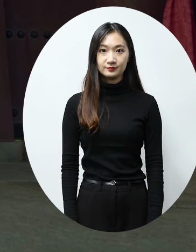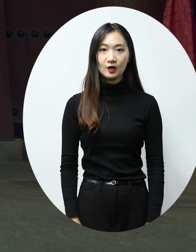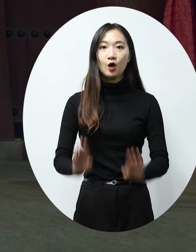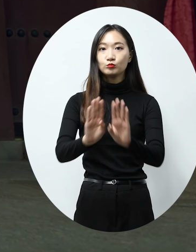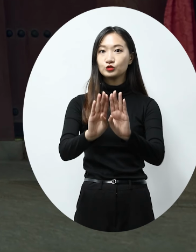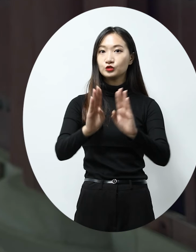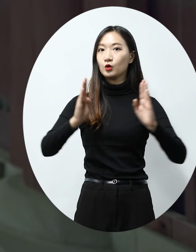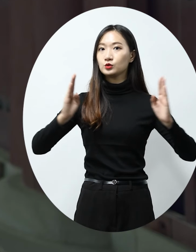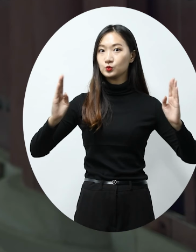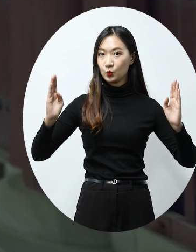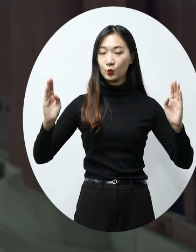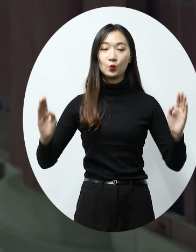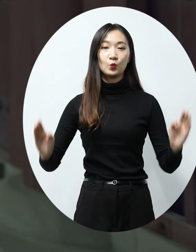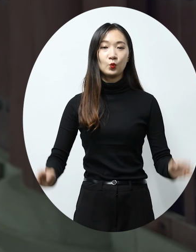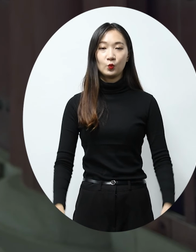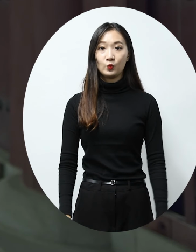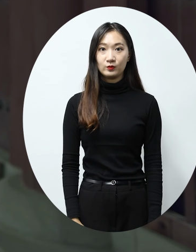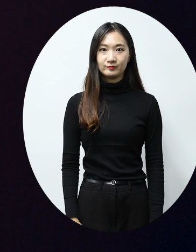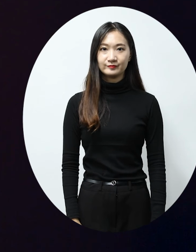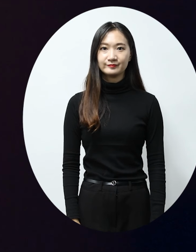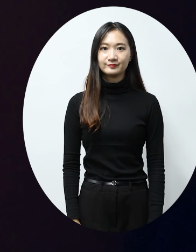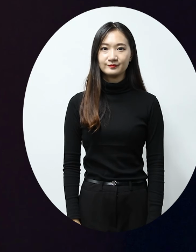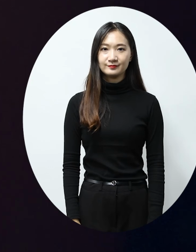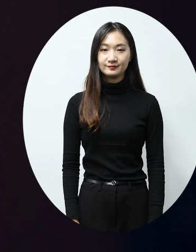문을 여시오